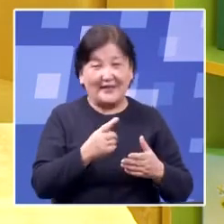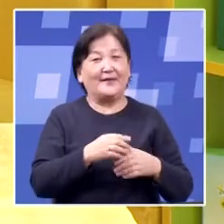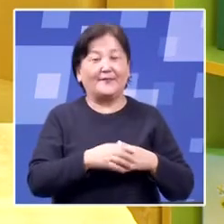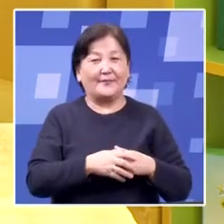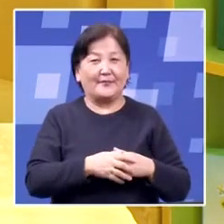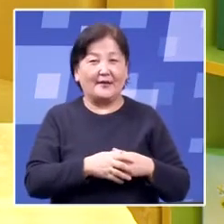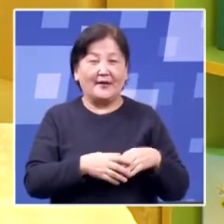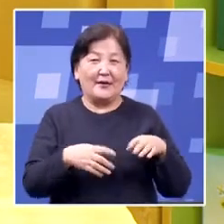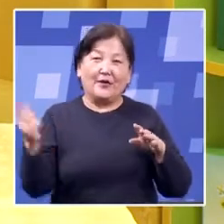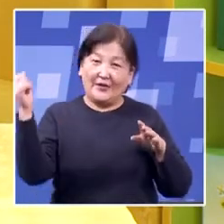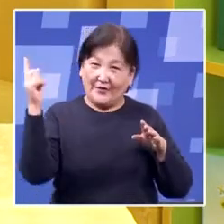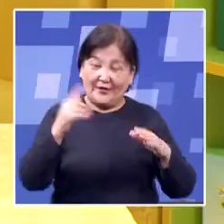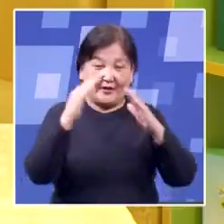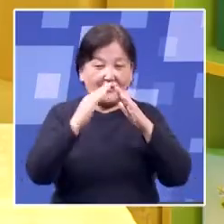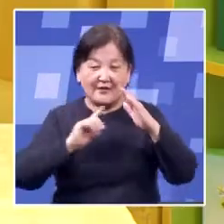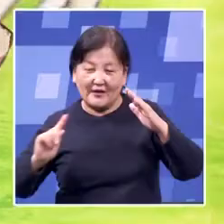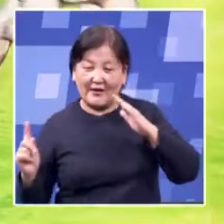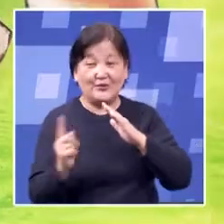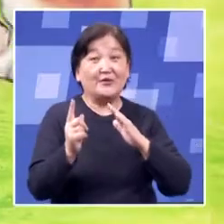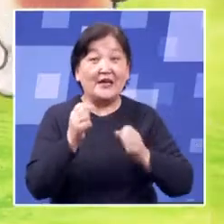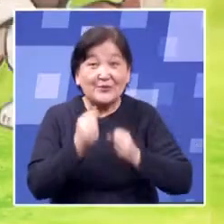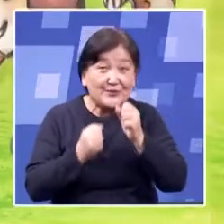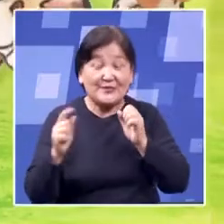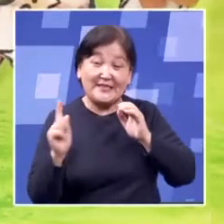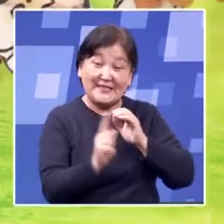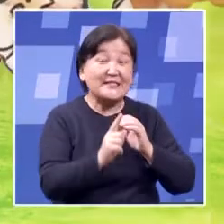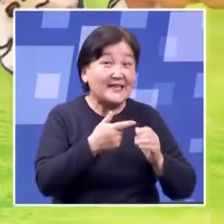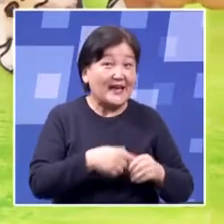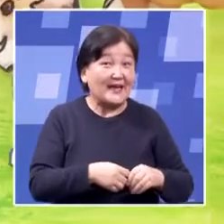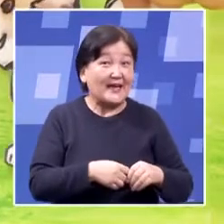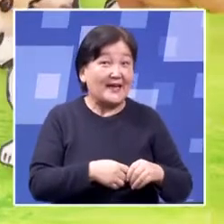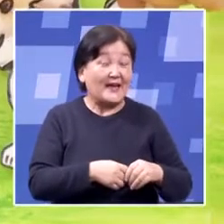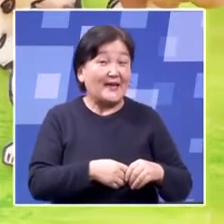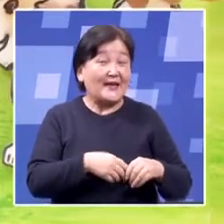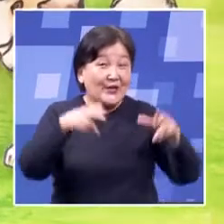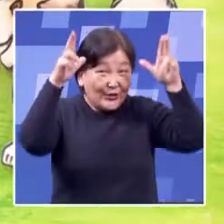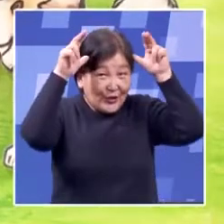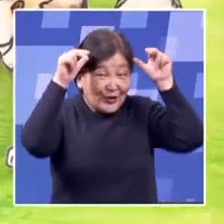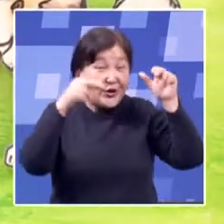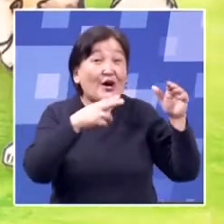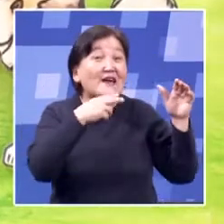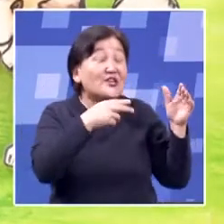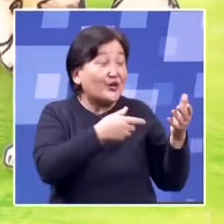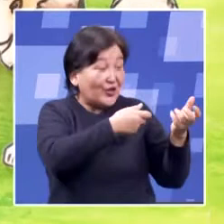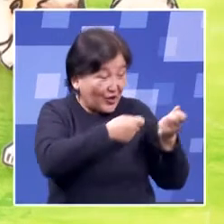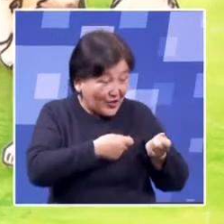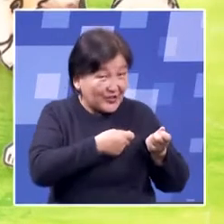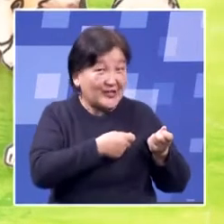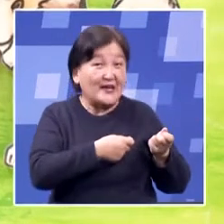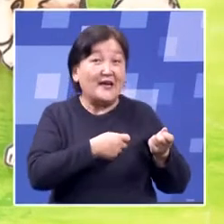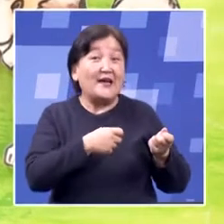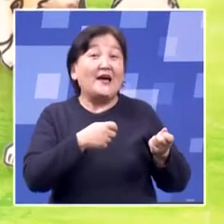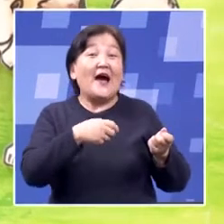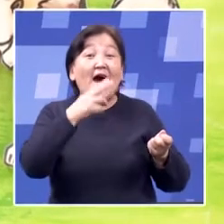хөв хөв хөв гэж хутсаар гэрийн хажуунаас хурж иржээ. Ингээд нохой ач